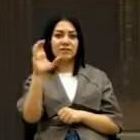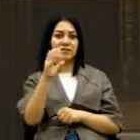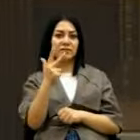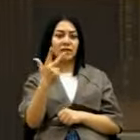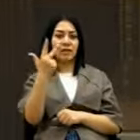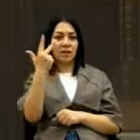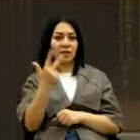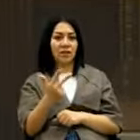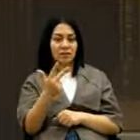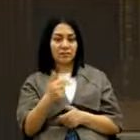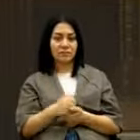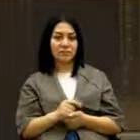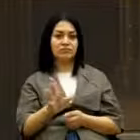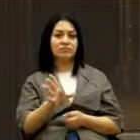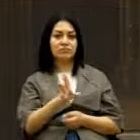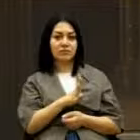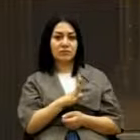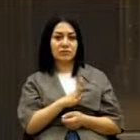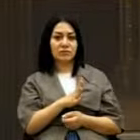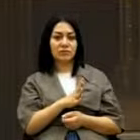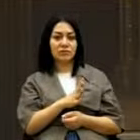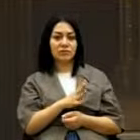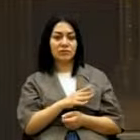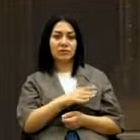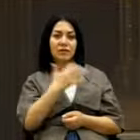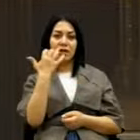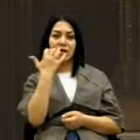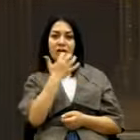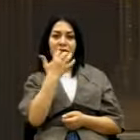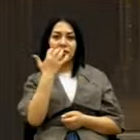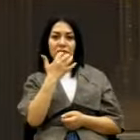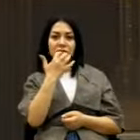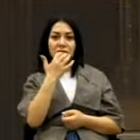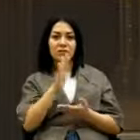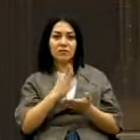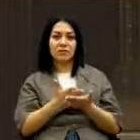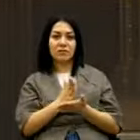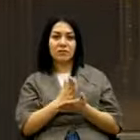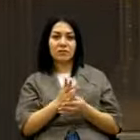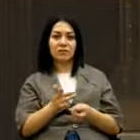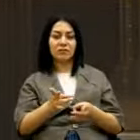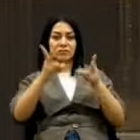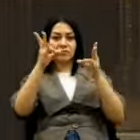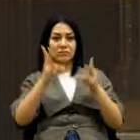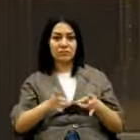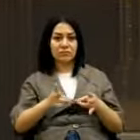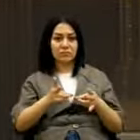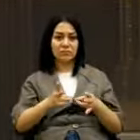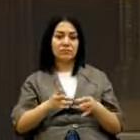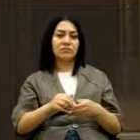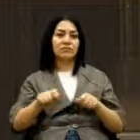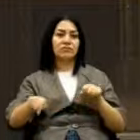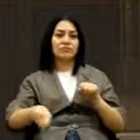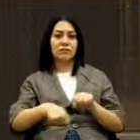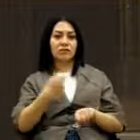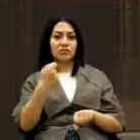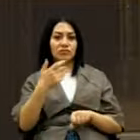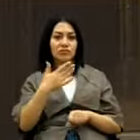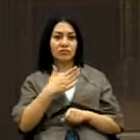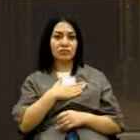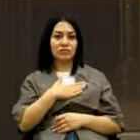3-ը, երբ տեղի ունեցավ մի արտաքին քաղաքական վթար, որի արդյունքում